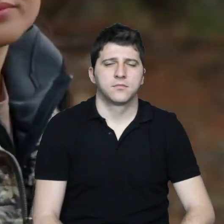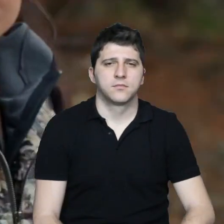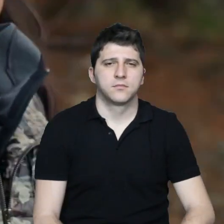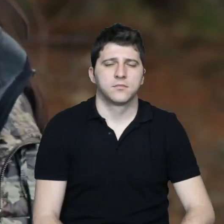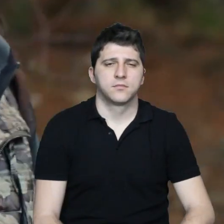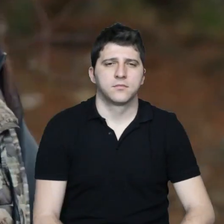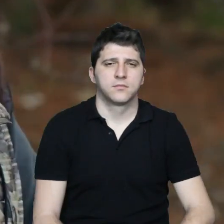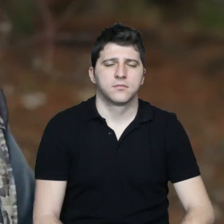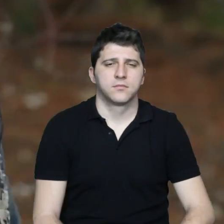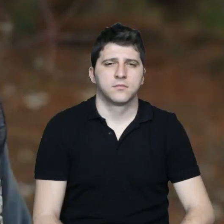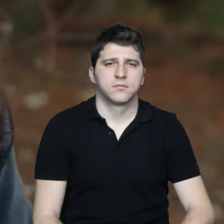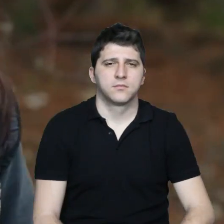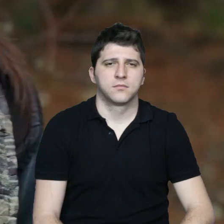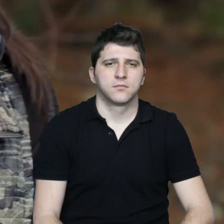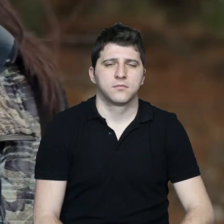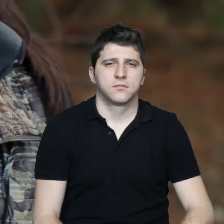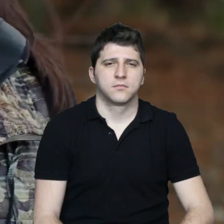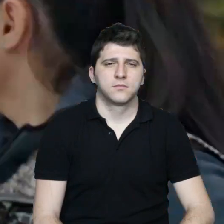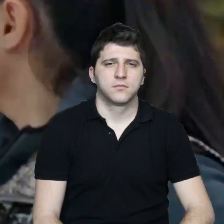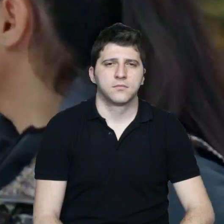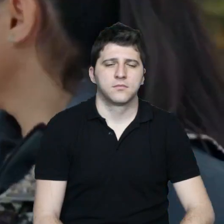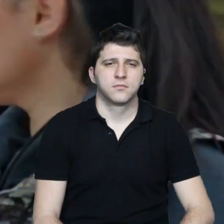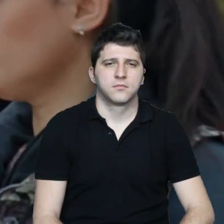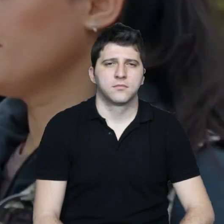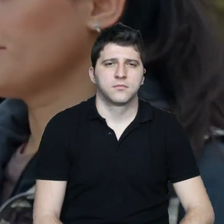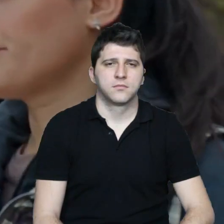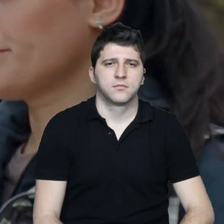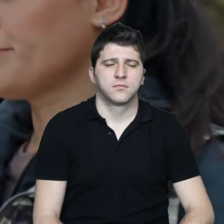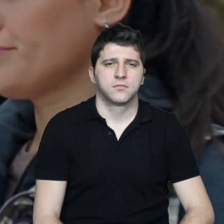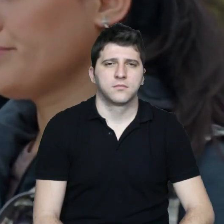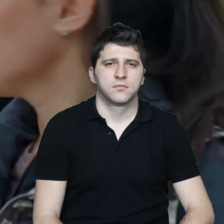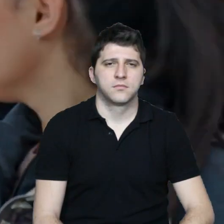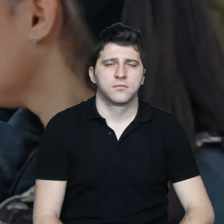Aldı, arıyor. Kübra siyah uzun saçlarını at kuyruğu yapmış.